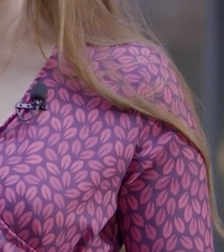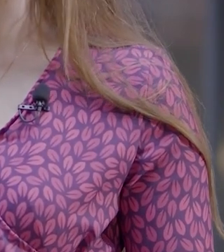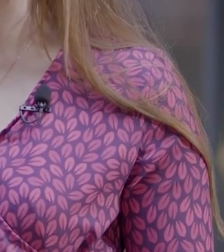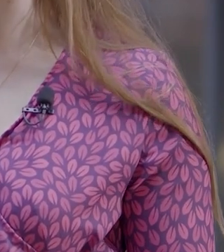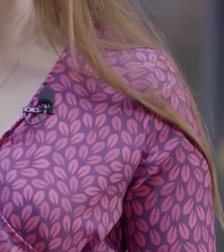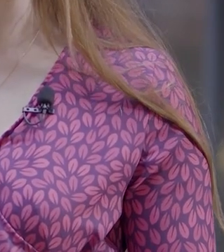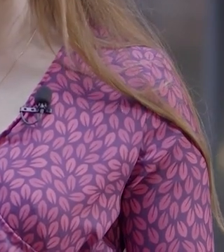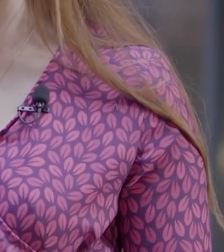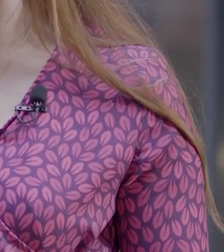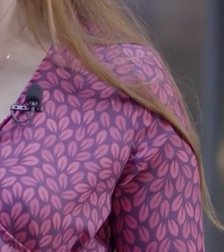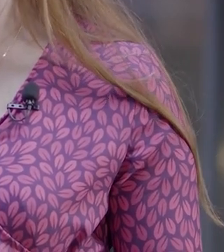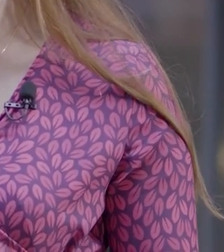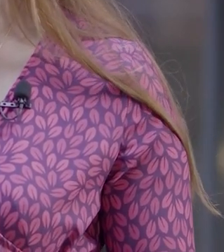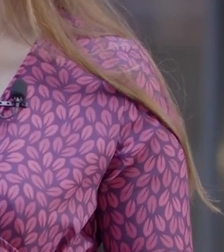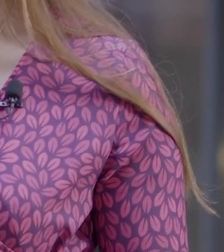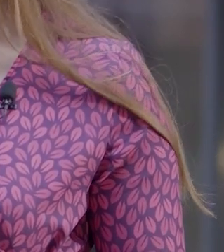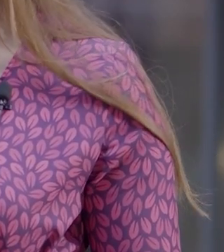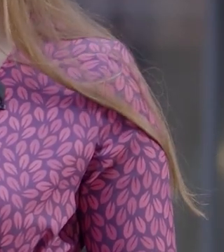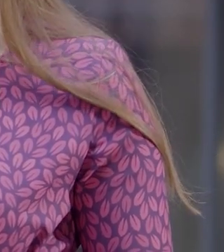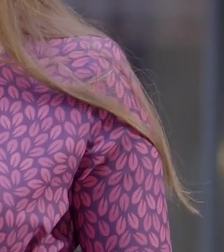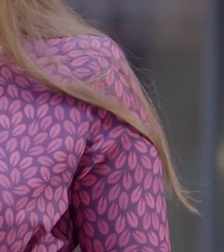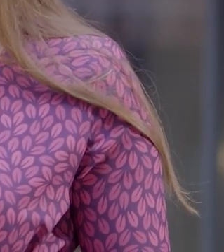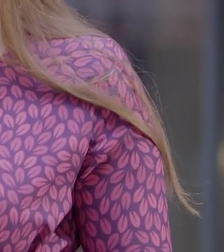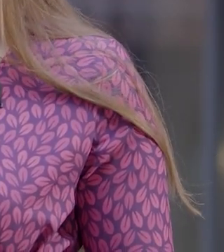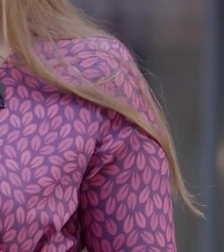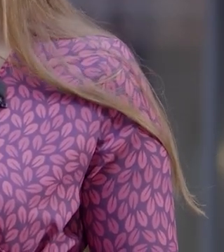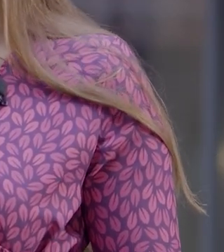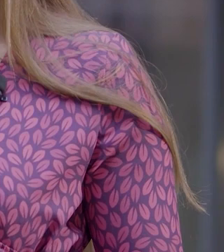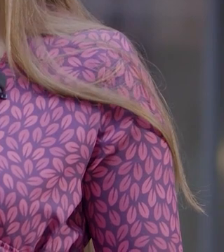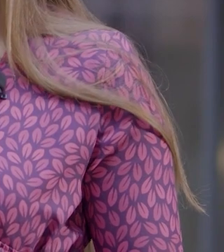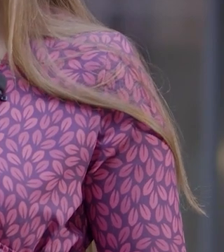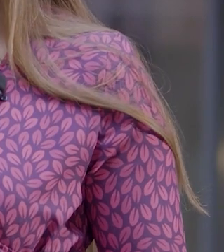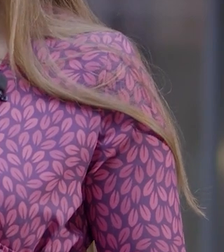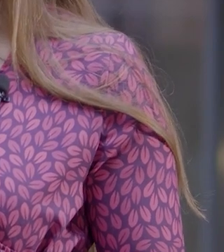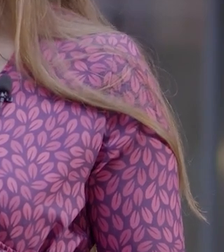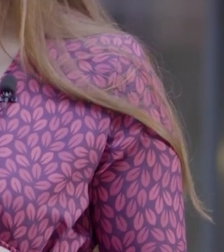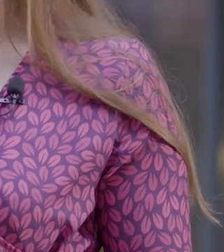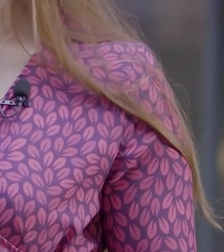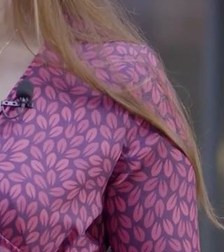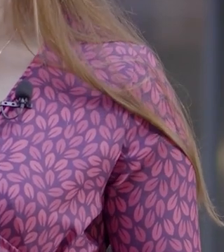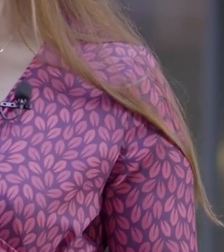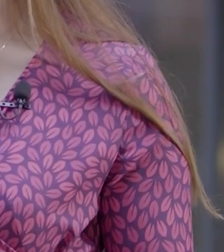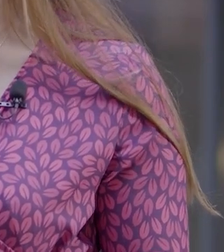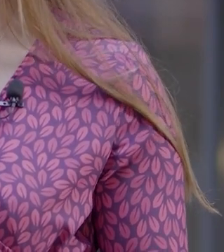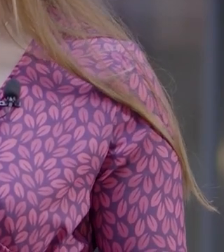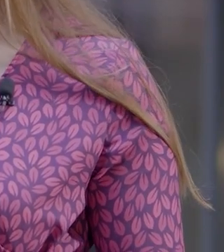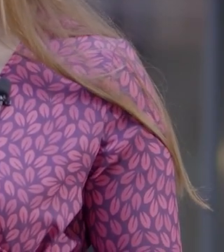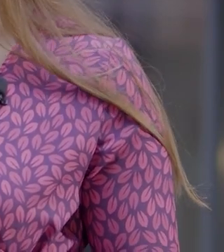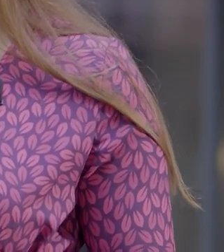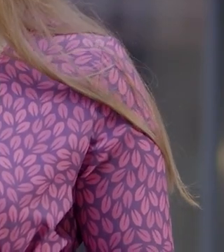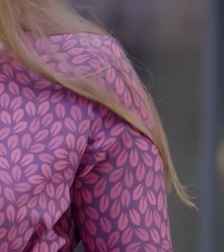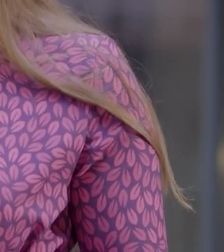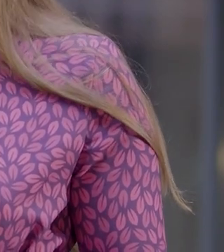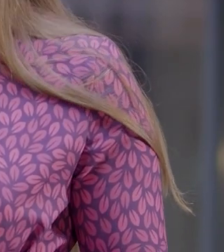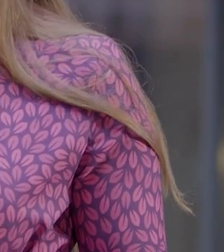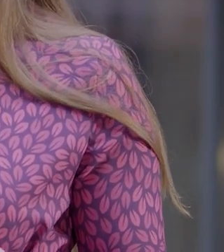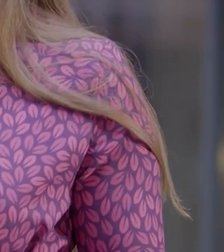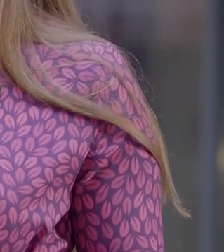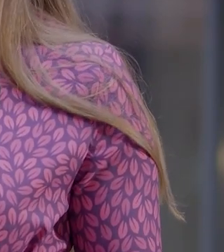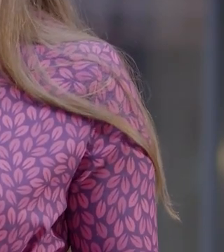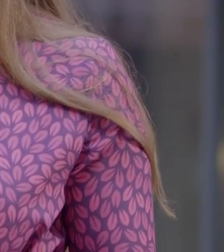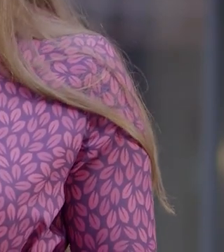doradców pracujących w Biurze Karier jest fakt, że wszyscy posiadają wykształcenie psychologiczne, przez co wsparcie jest bardziej kompleksowe.